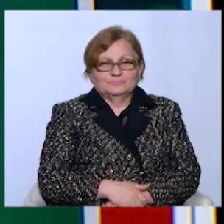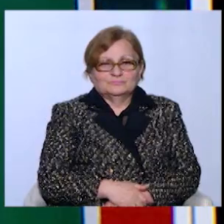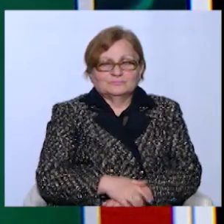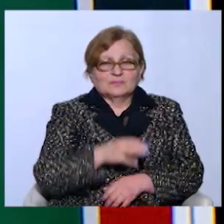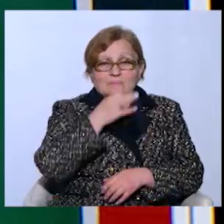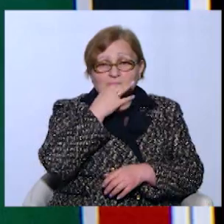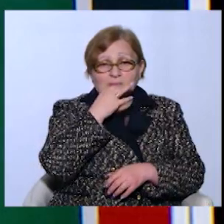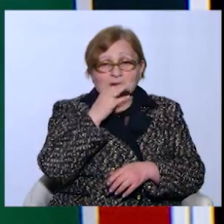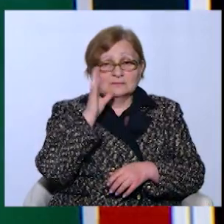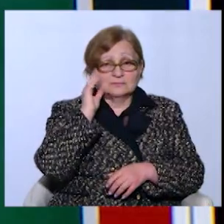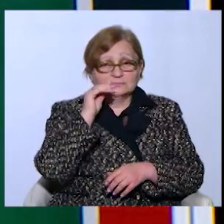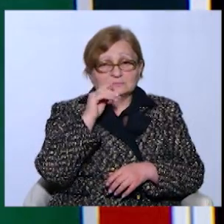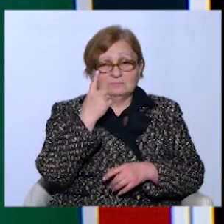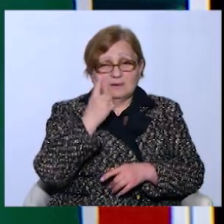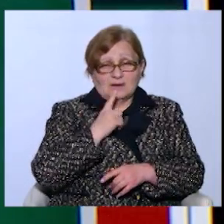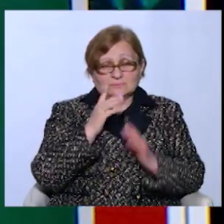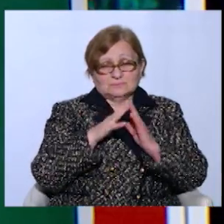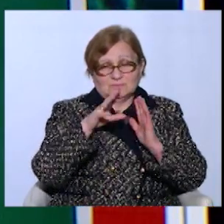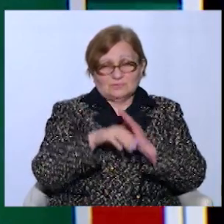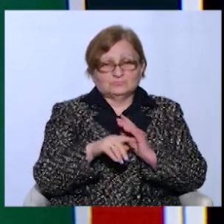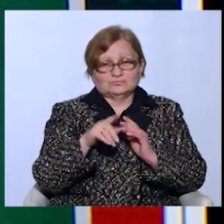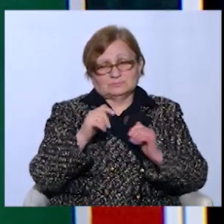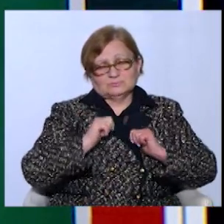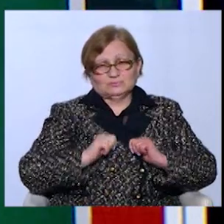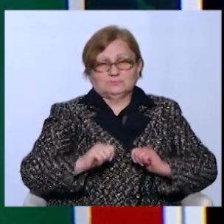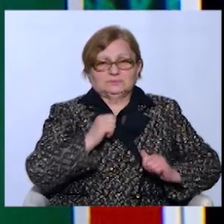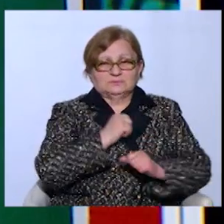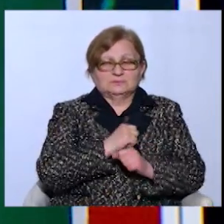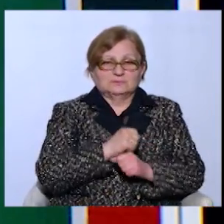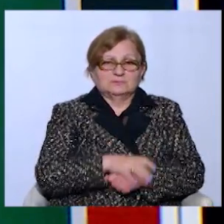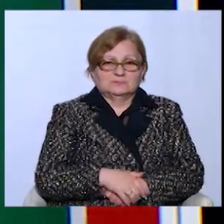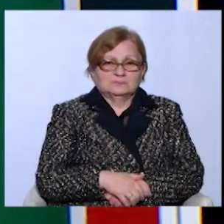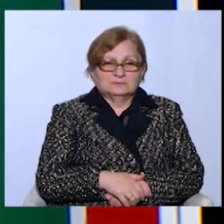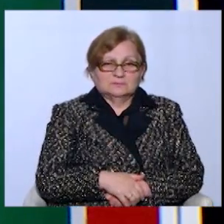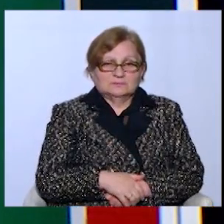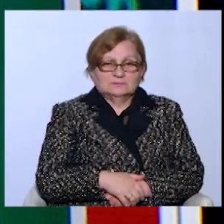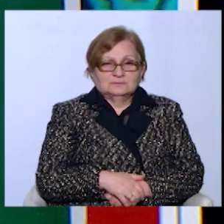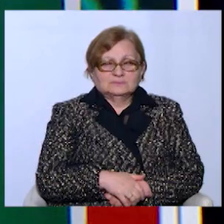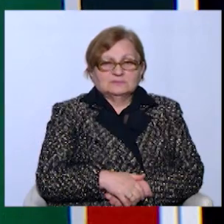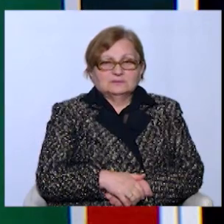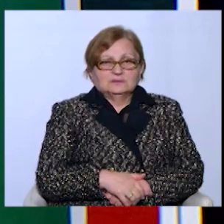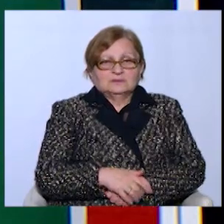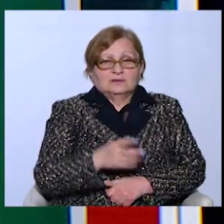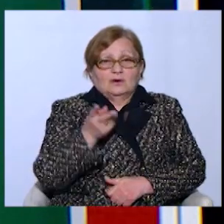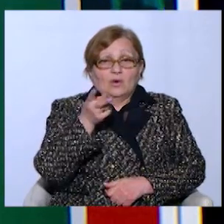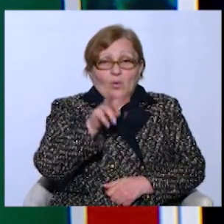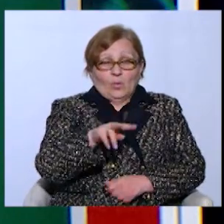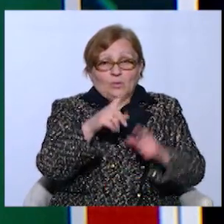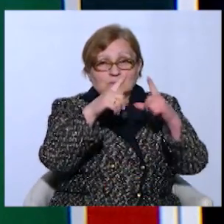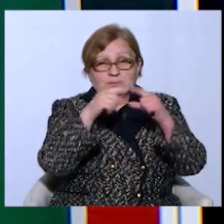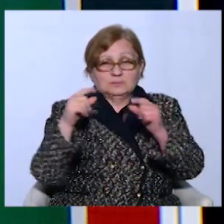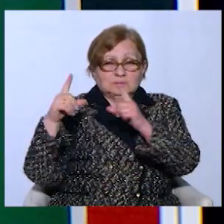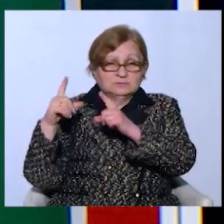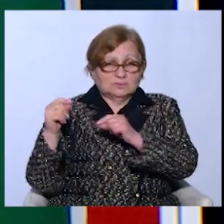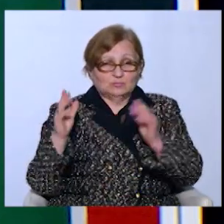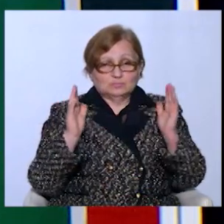გაკვეთილი დამთავრდება, მერე უფრო მშვიდად გააკეთებთ და უფრო კარგი ფიგურები გამოგივათ. ესე იგი მივიღეთ ორი სამკუთხედი